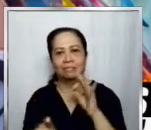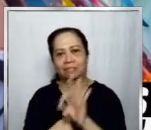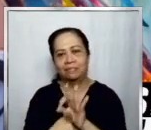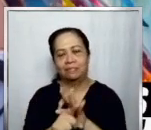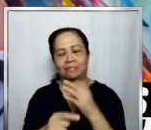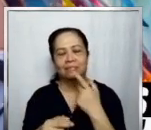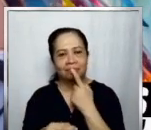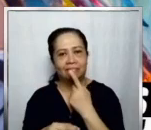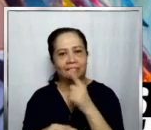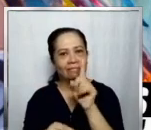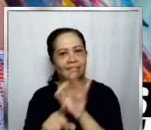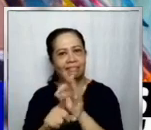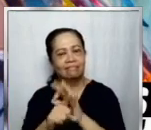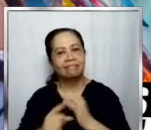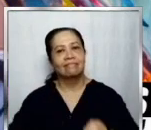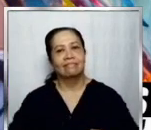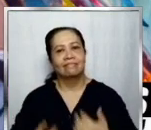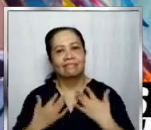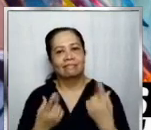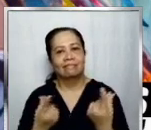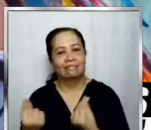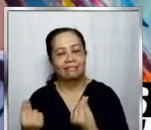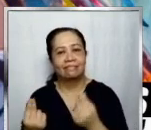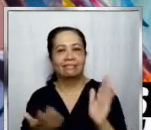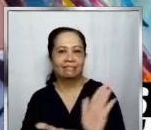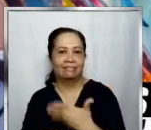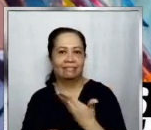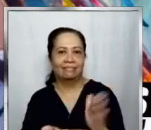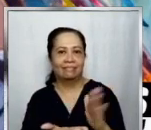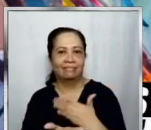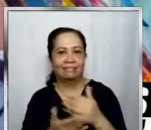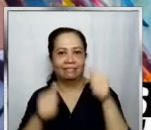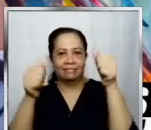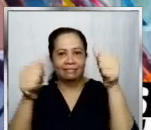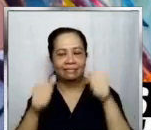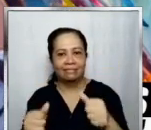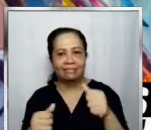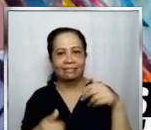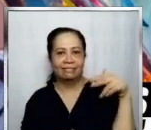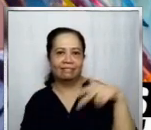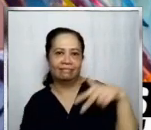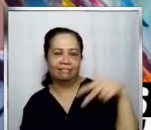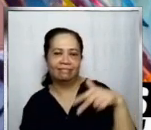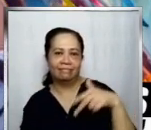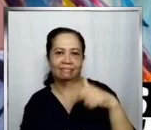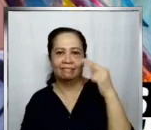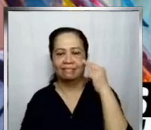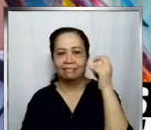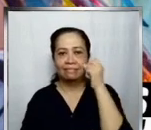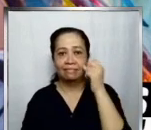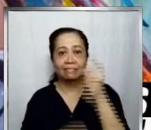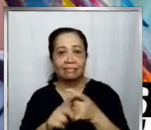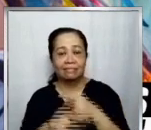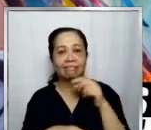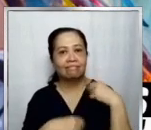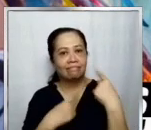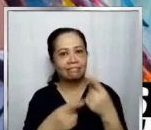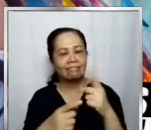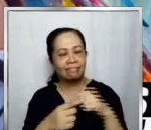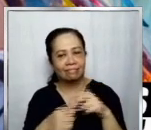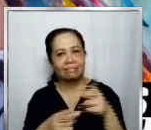na na-inspire gumawa ng kanta. Ipinost ng rap artist na si Dels Juan na mula Romblon ang kanyang